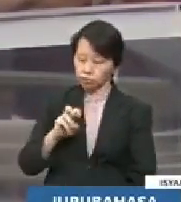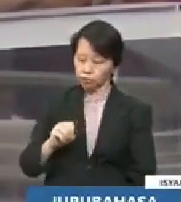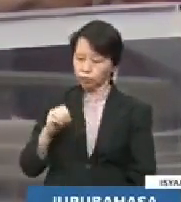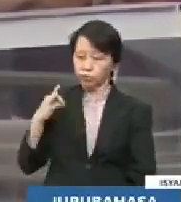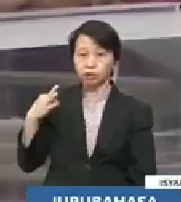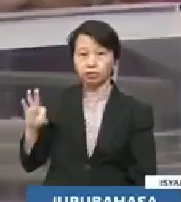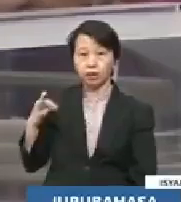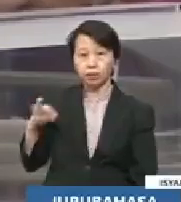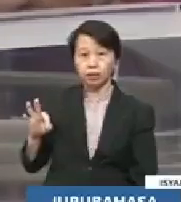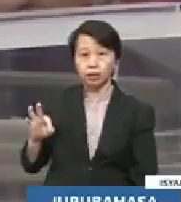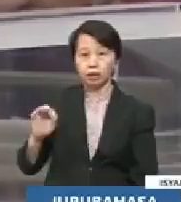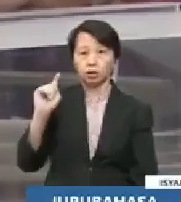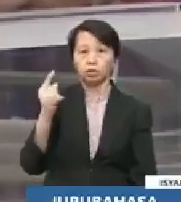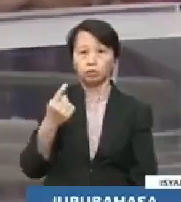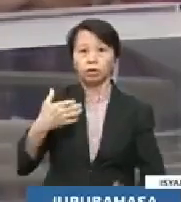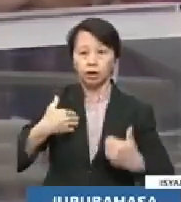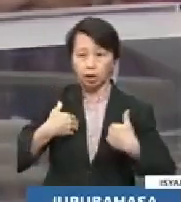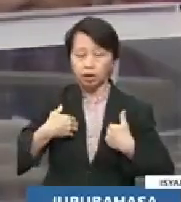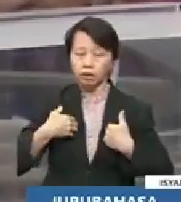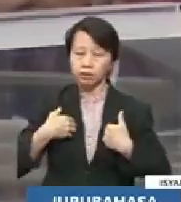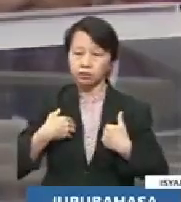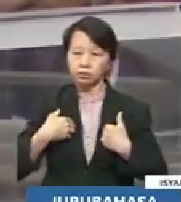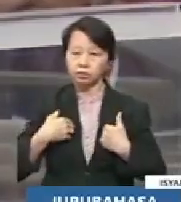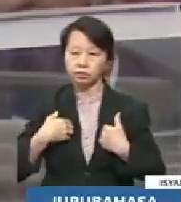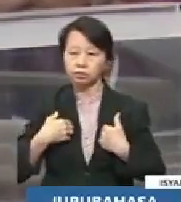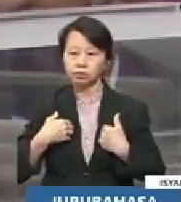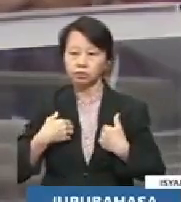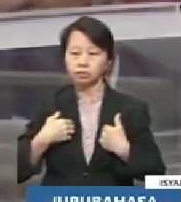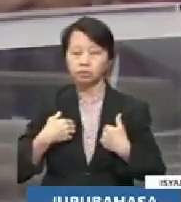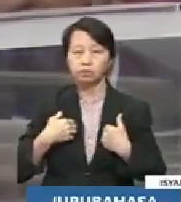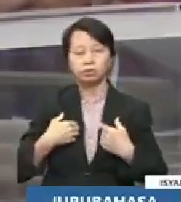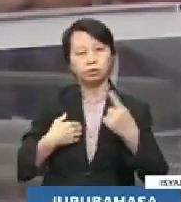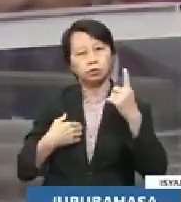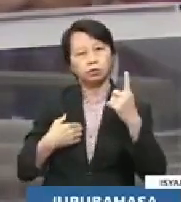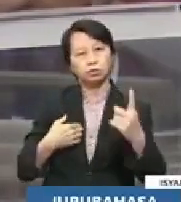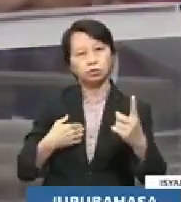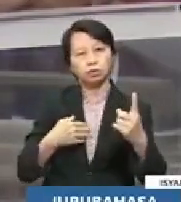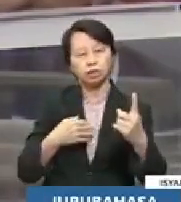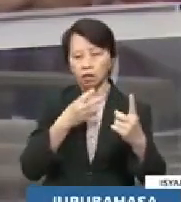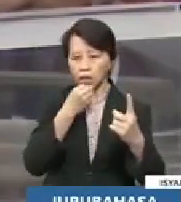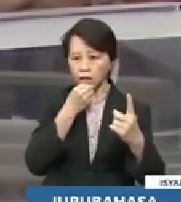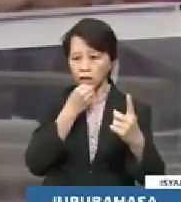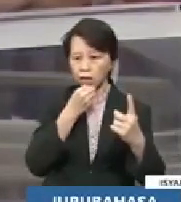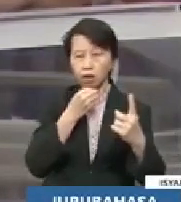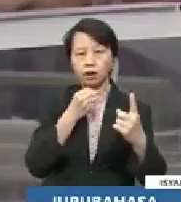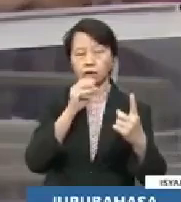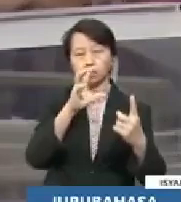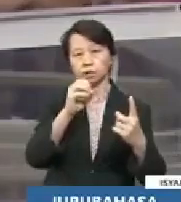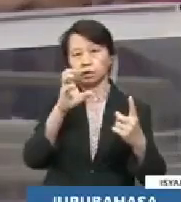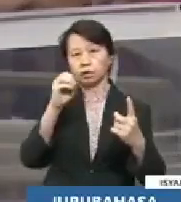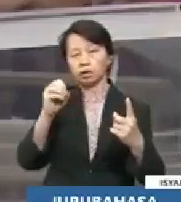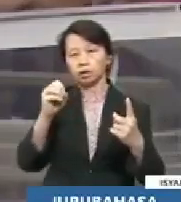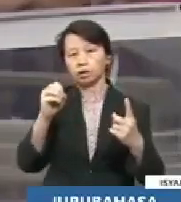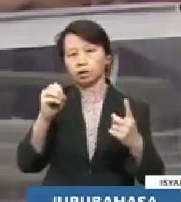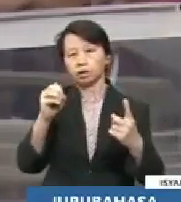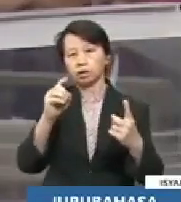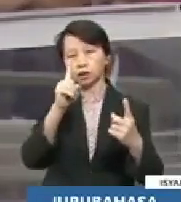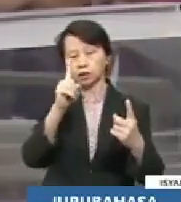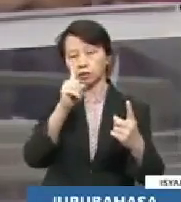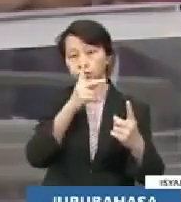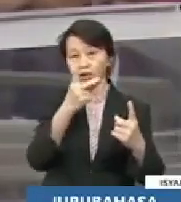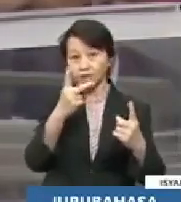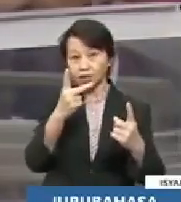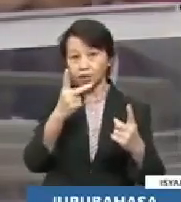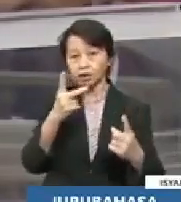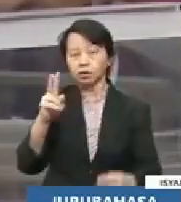2019 dan hanya mempunyai Pindad kapital kapital serat 1000 dollar jadi soalan